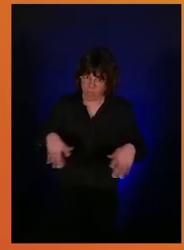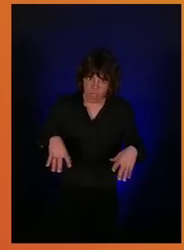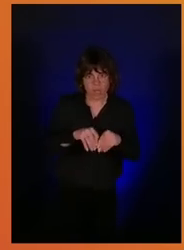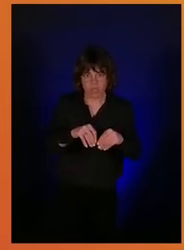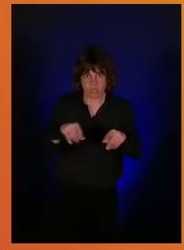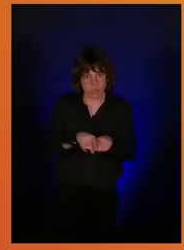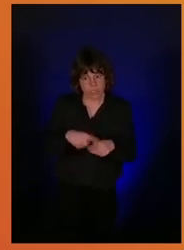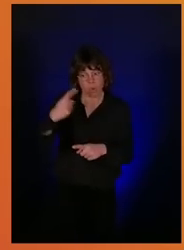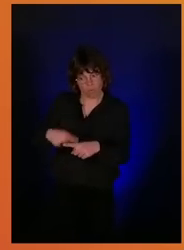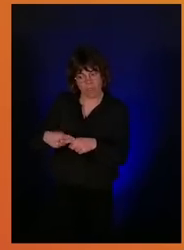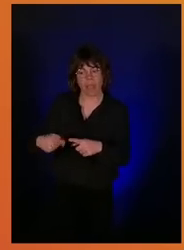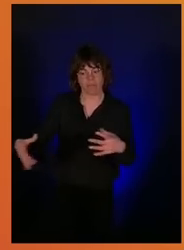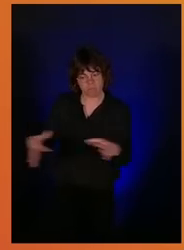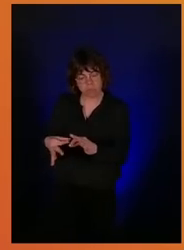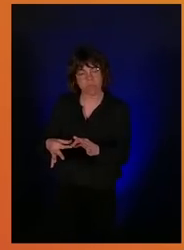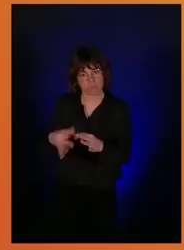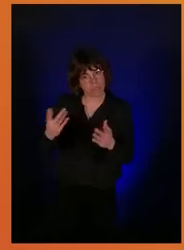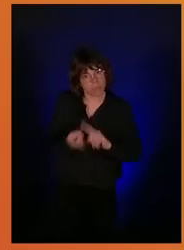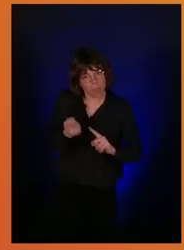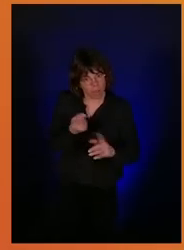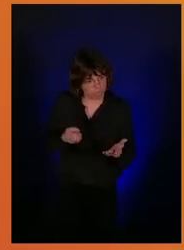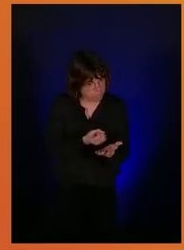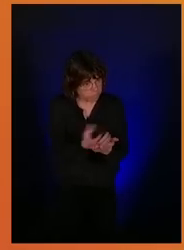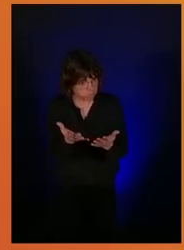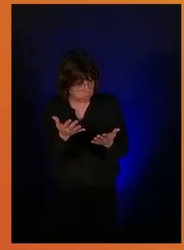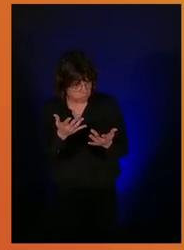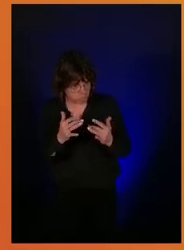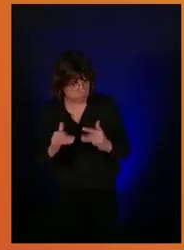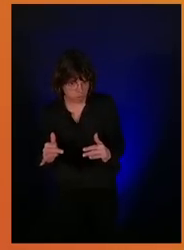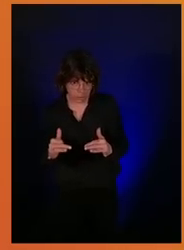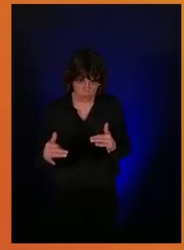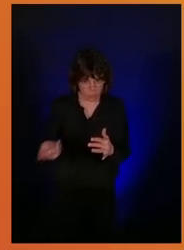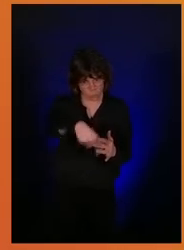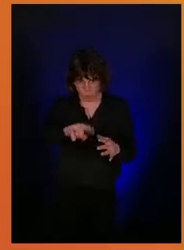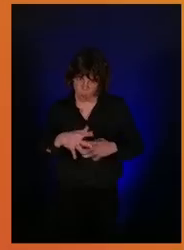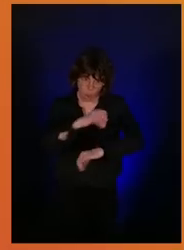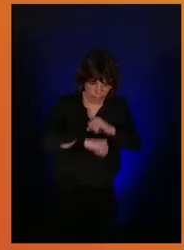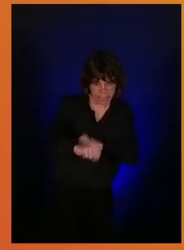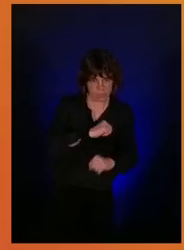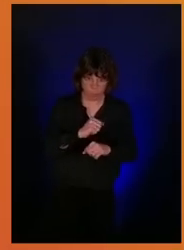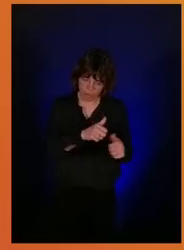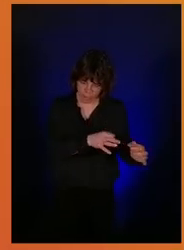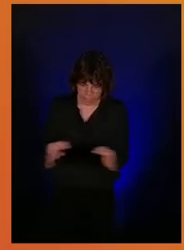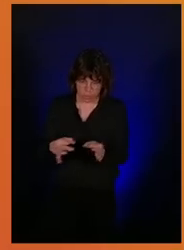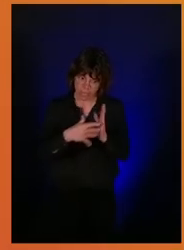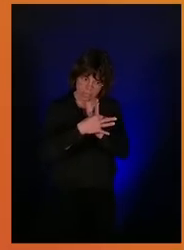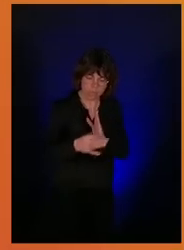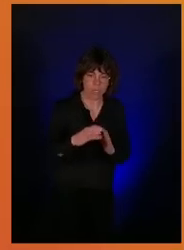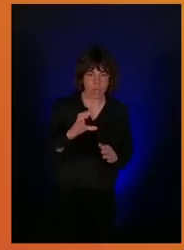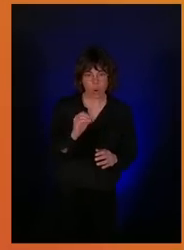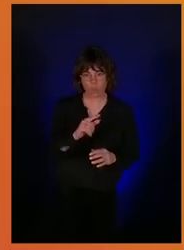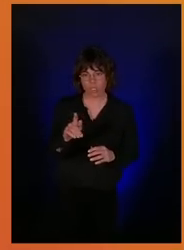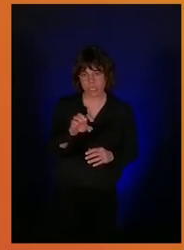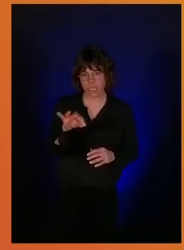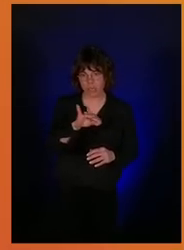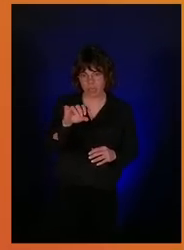la Confédération, il est important de sensibiliser l'ensemble des organisations à effectuer des reversements réguliers à Cogétise. Pour